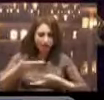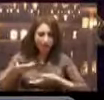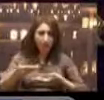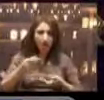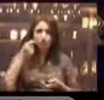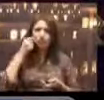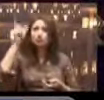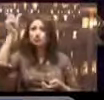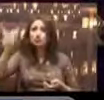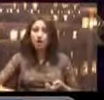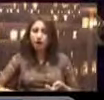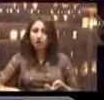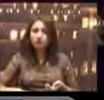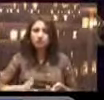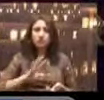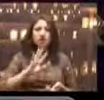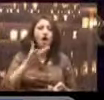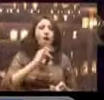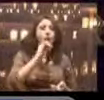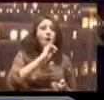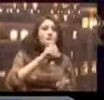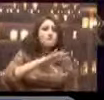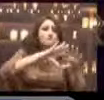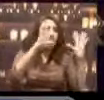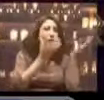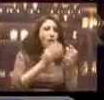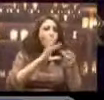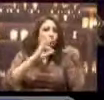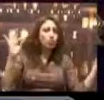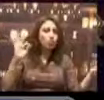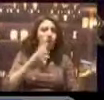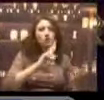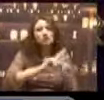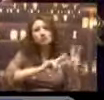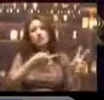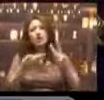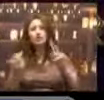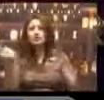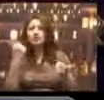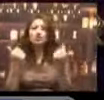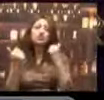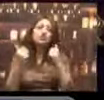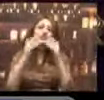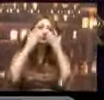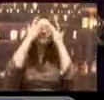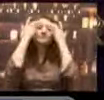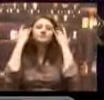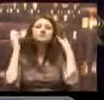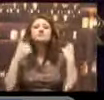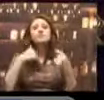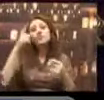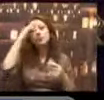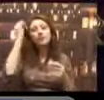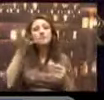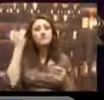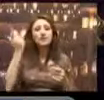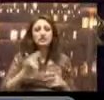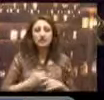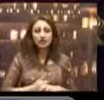بيتعامل مع الشخص. واحكي لك الموقف اللي علمني ده ايه، بس قصدي ان وفي العكس صحيح، والعكس صحيح. يعني انا مثلا ممكن